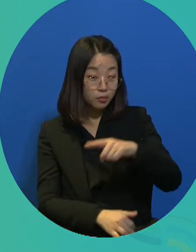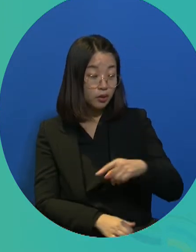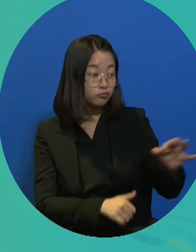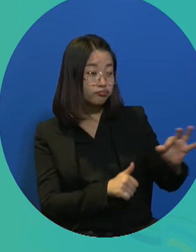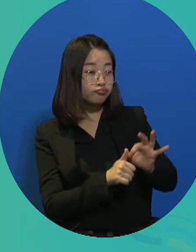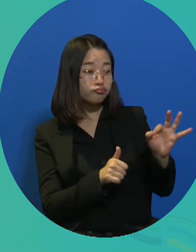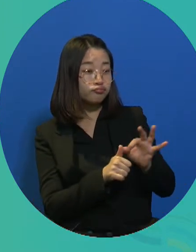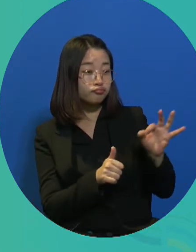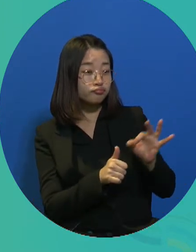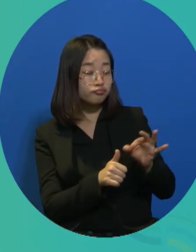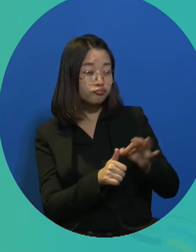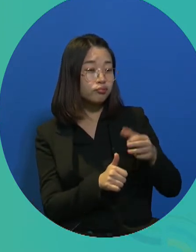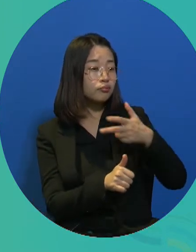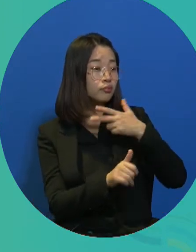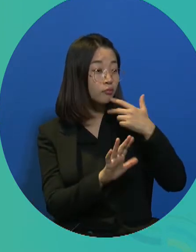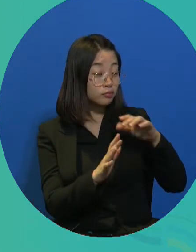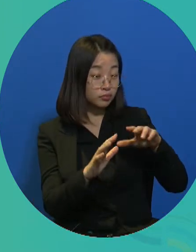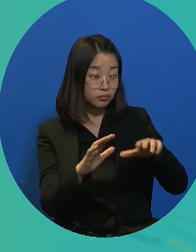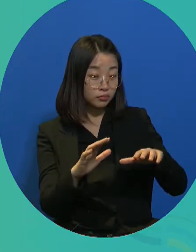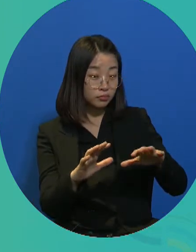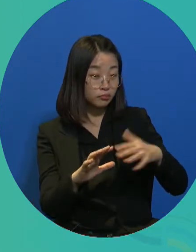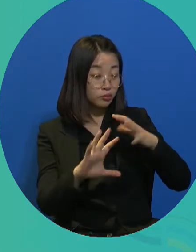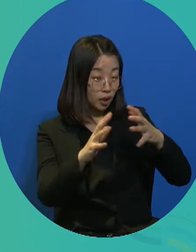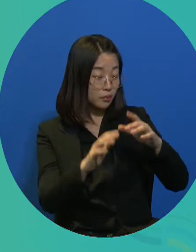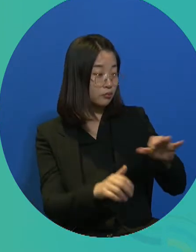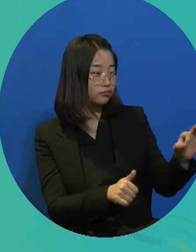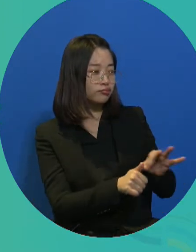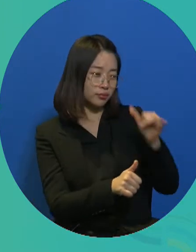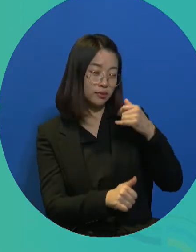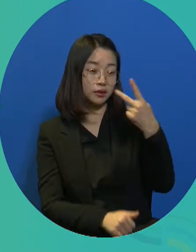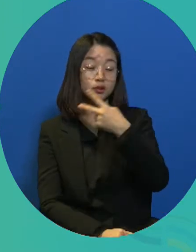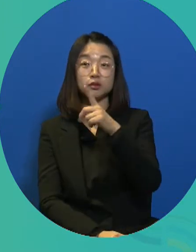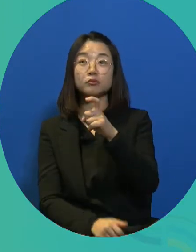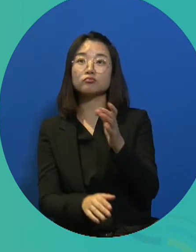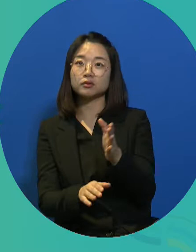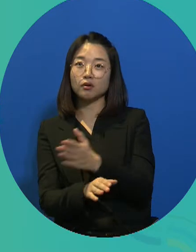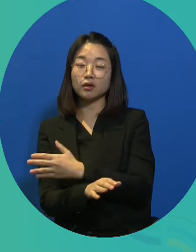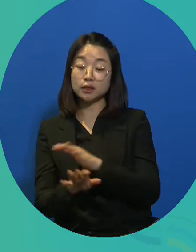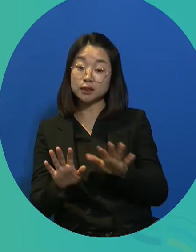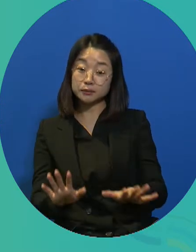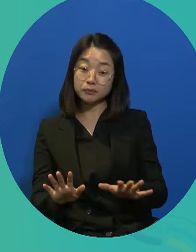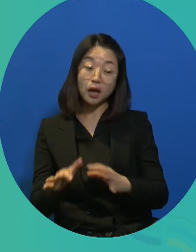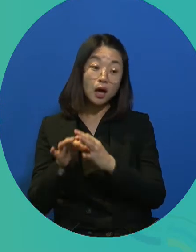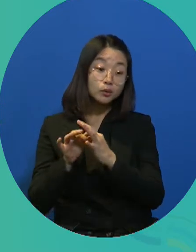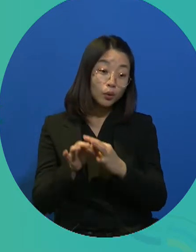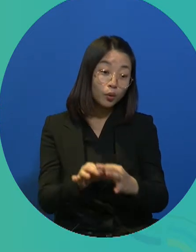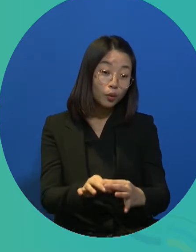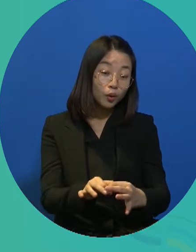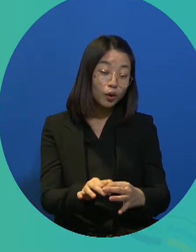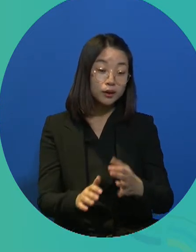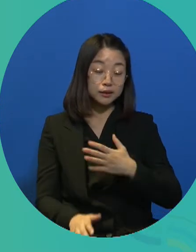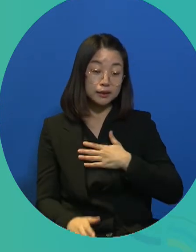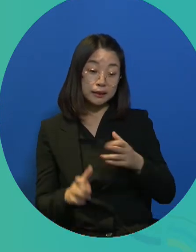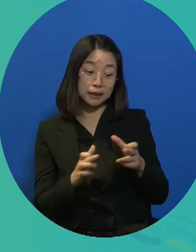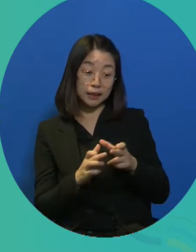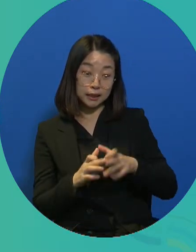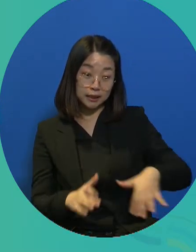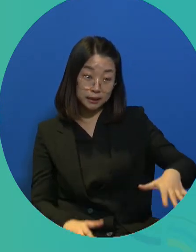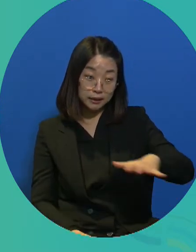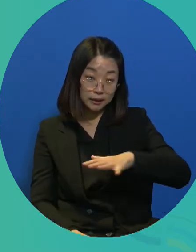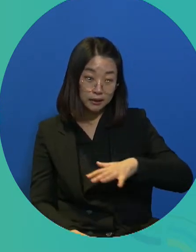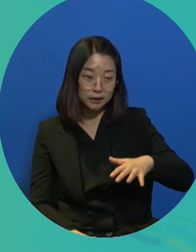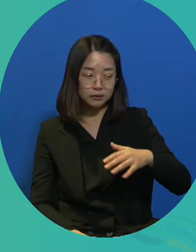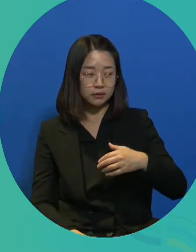나가고 있다는 영국의 상황 말씀을 드리겠습니다. 2010년부터 지금까지 계속 저희 장애인들은